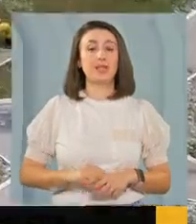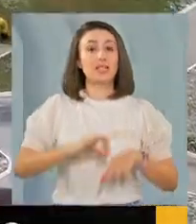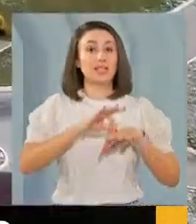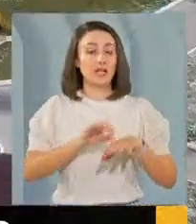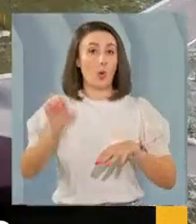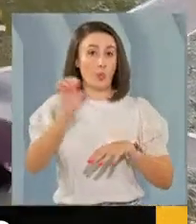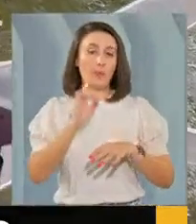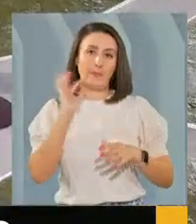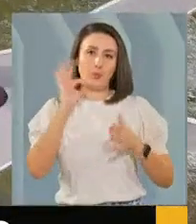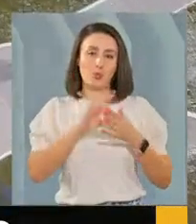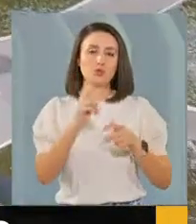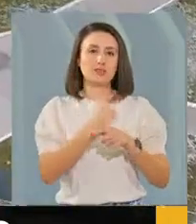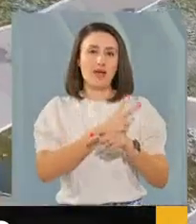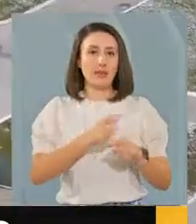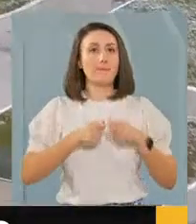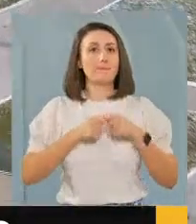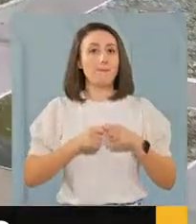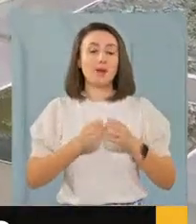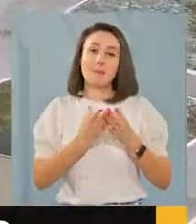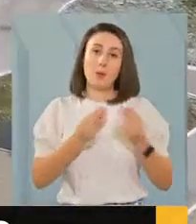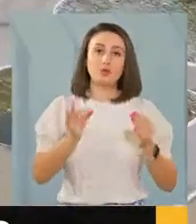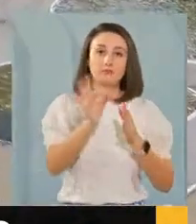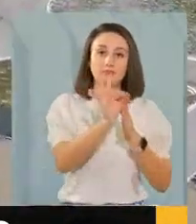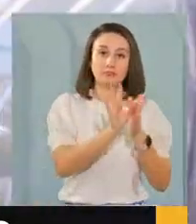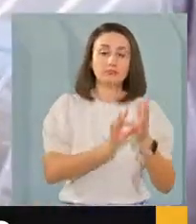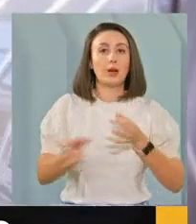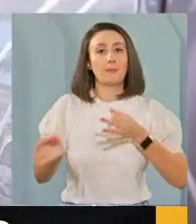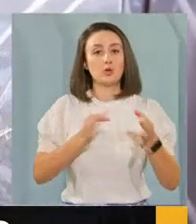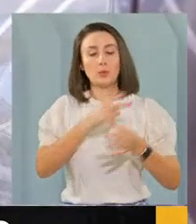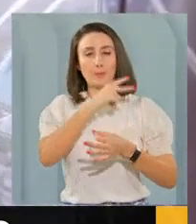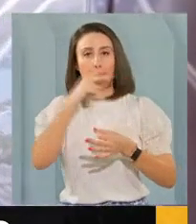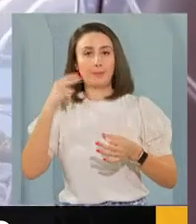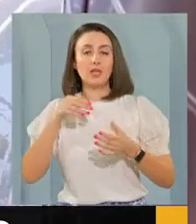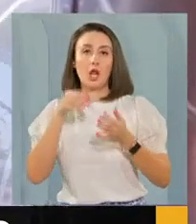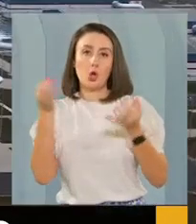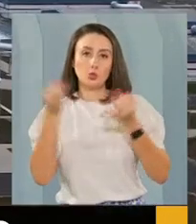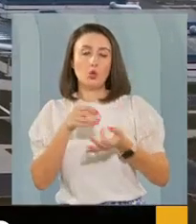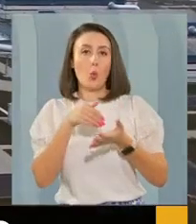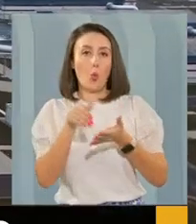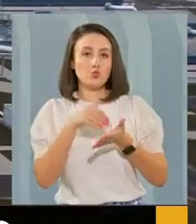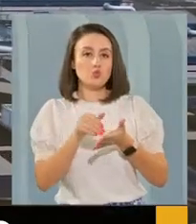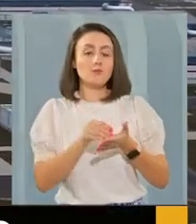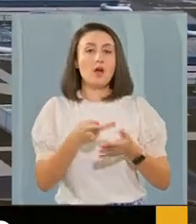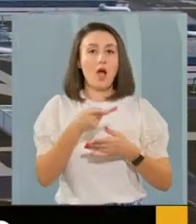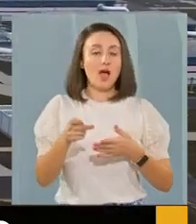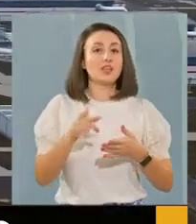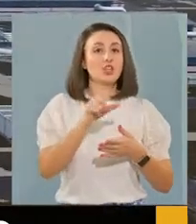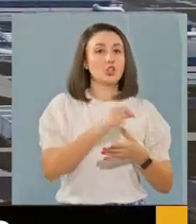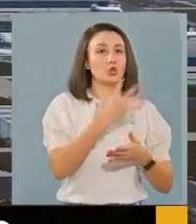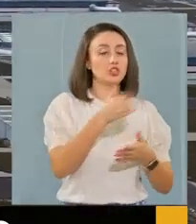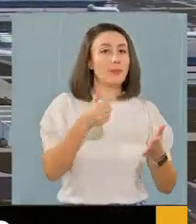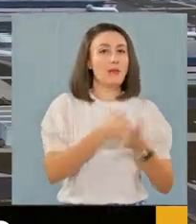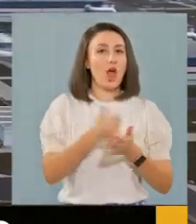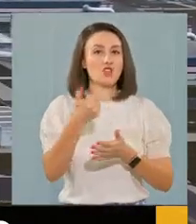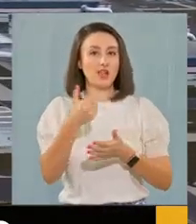Liderii europeni propun statelor membre ale UE o serie de măsuri care vor permite reducerea consumului de gaze cu 25 până la 60 de miliarde